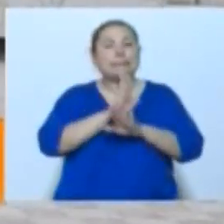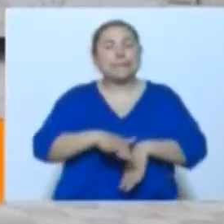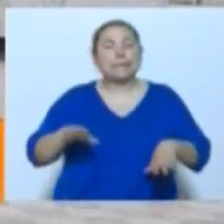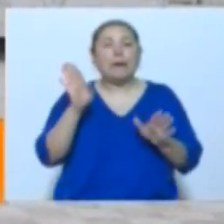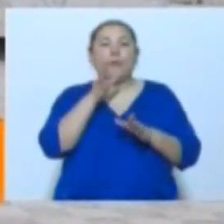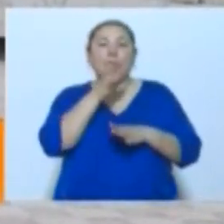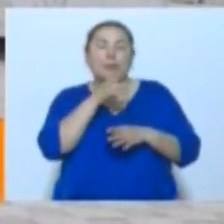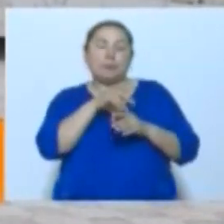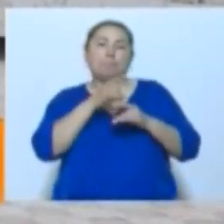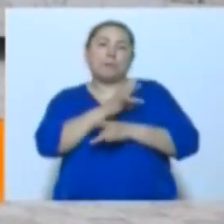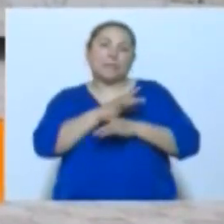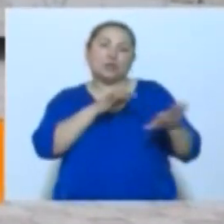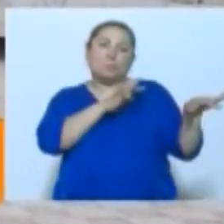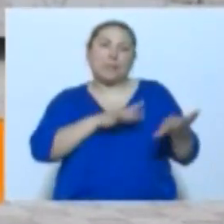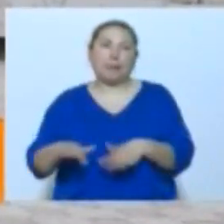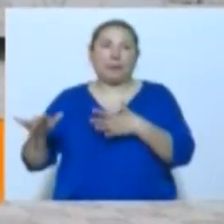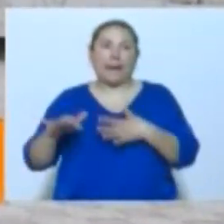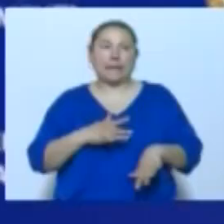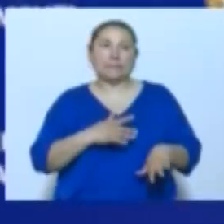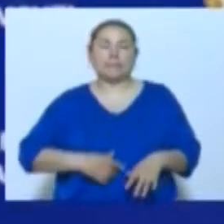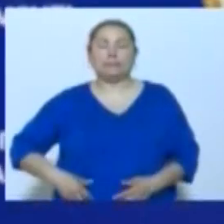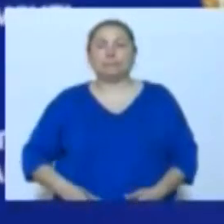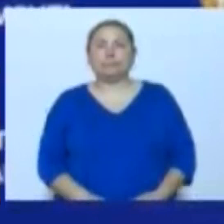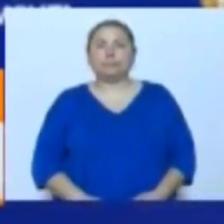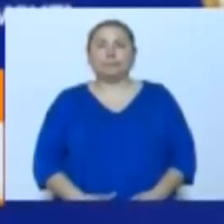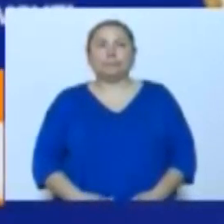во время праздничных мероприятий.